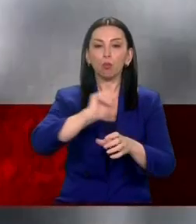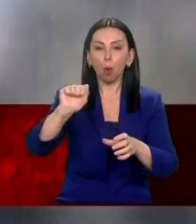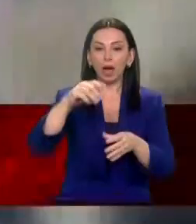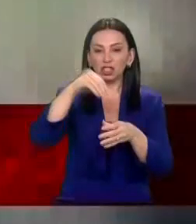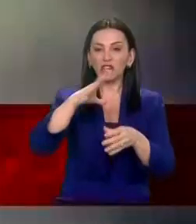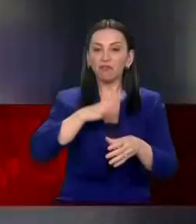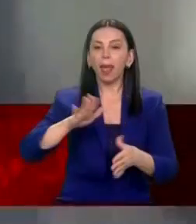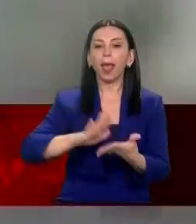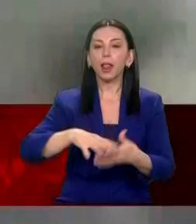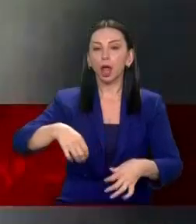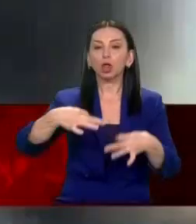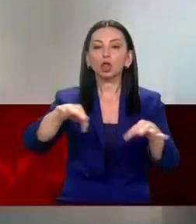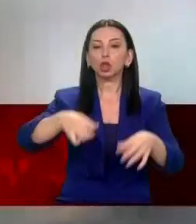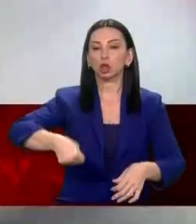poşet.